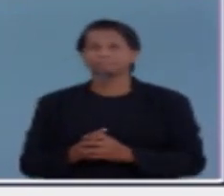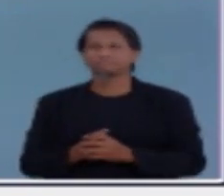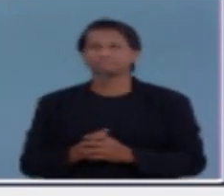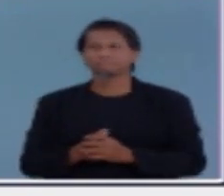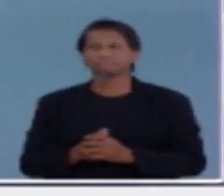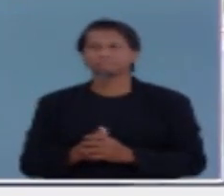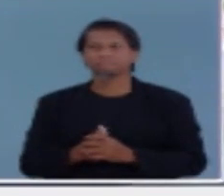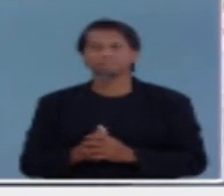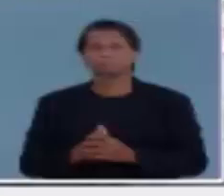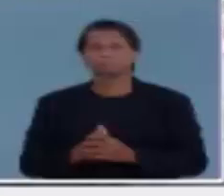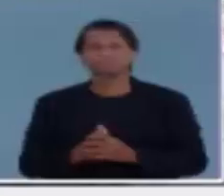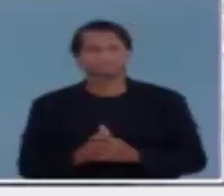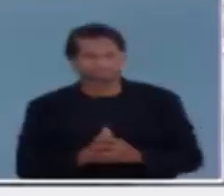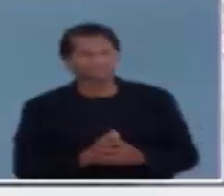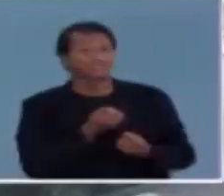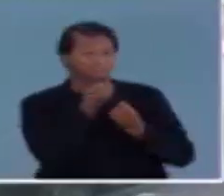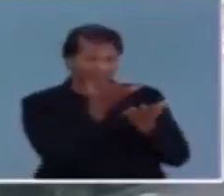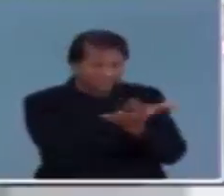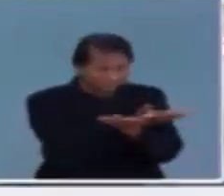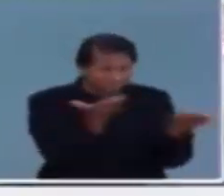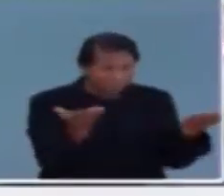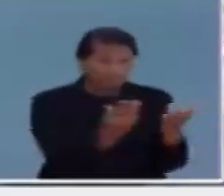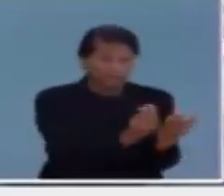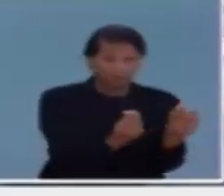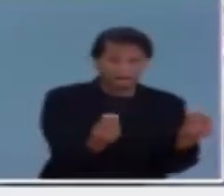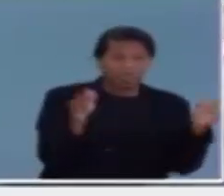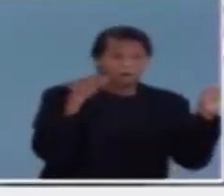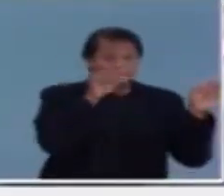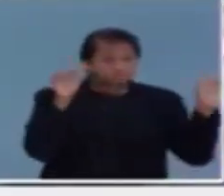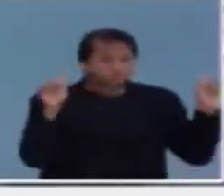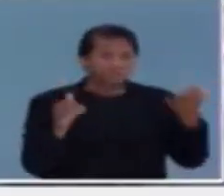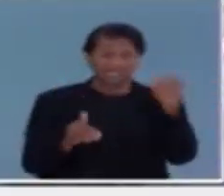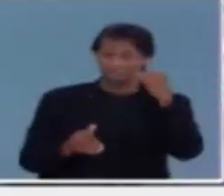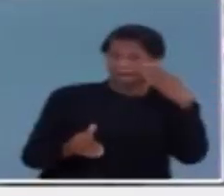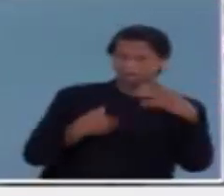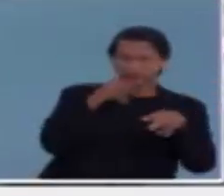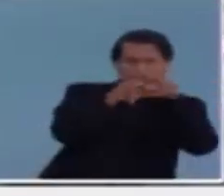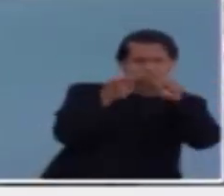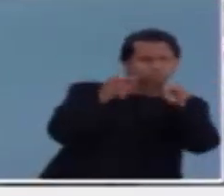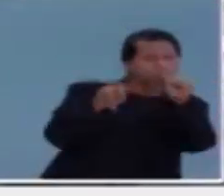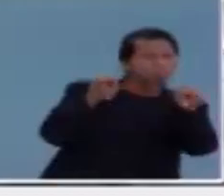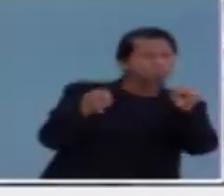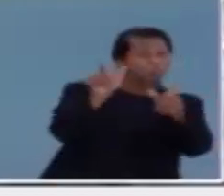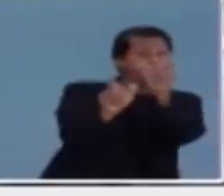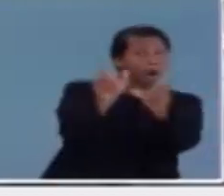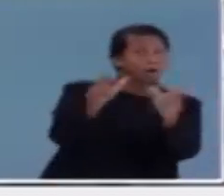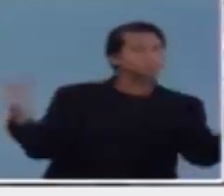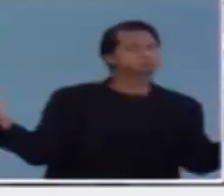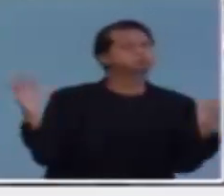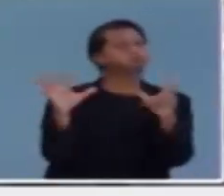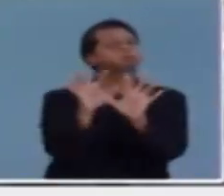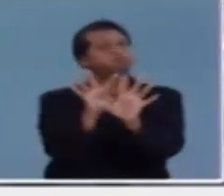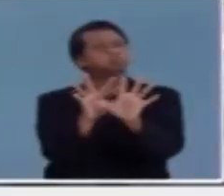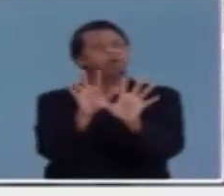Baik, pemirsa, kami informasikan dari Bali Bird Park bahwa terpantau sejak pagi tadi itu sudah terlihat didominasi oleh wisatawan domestik dan juga